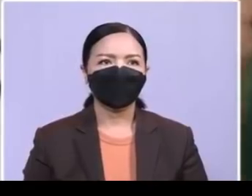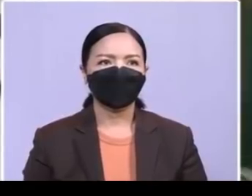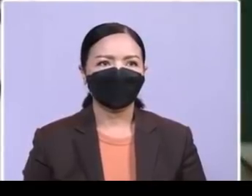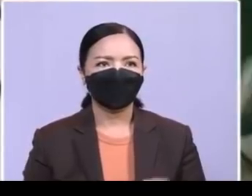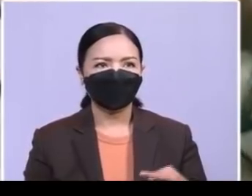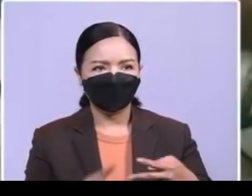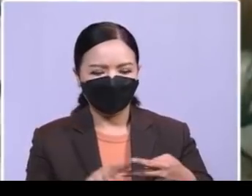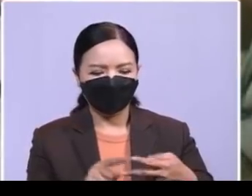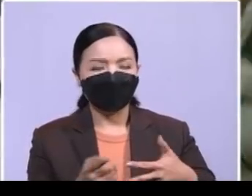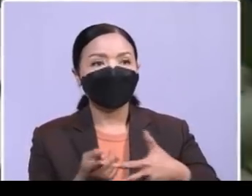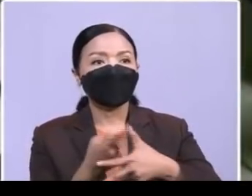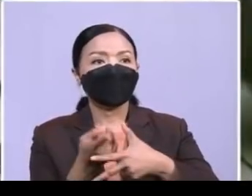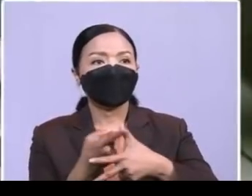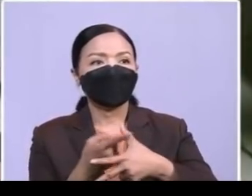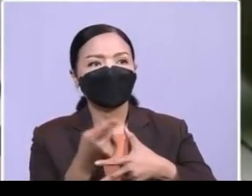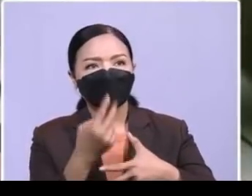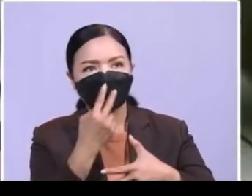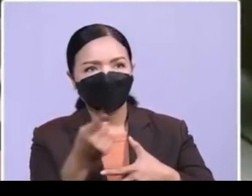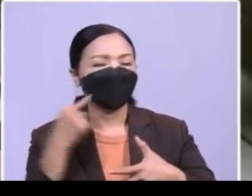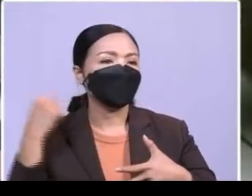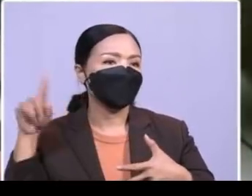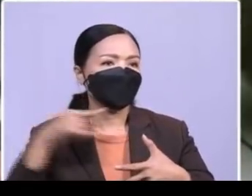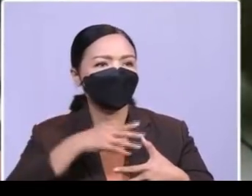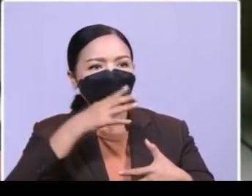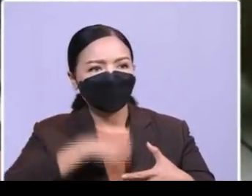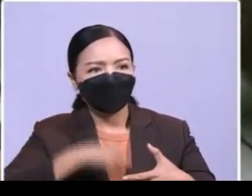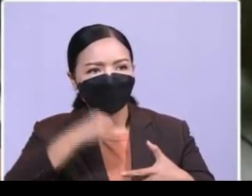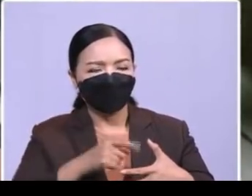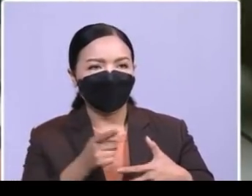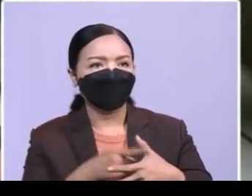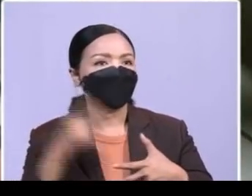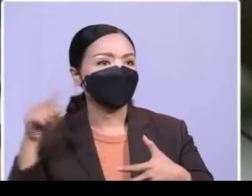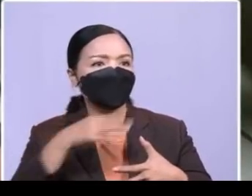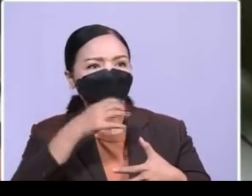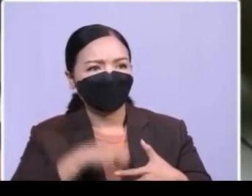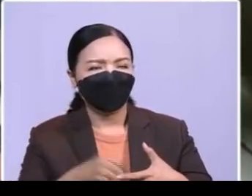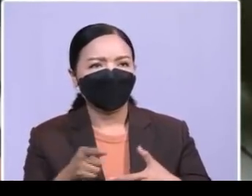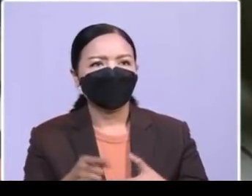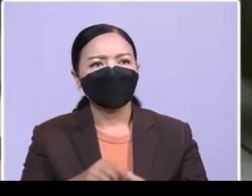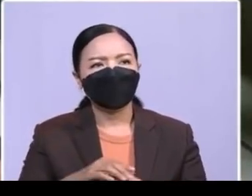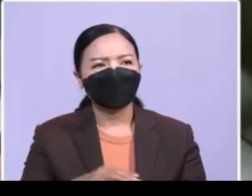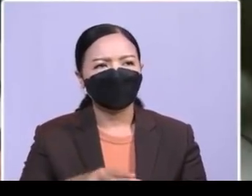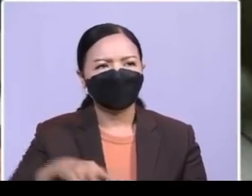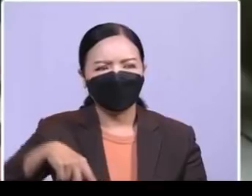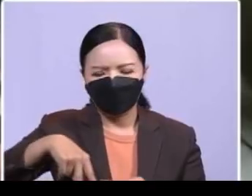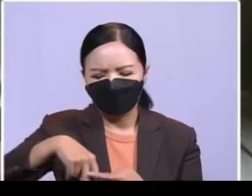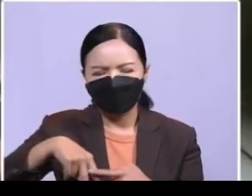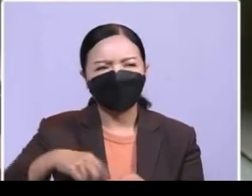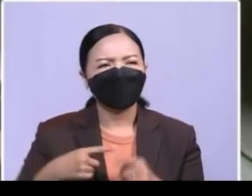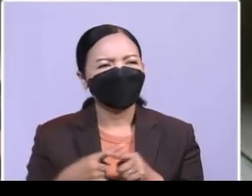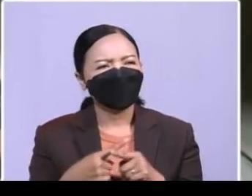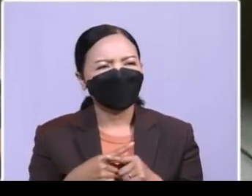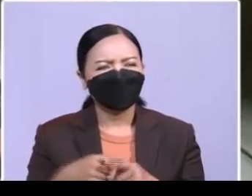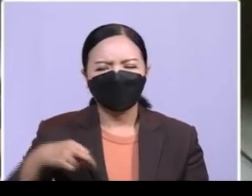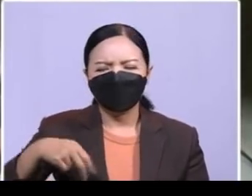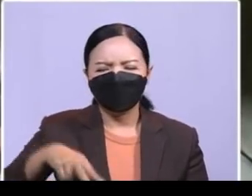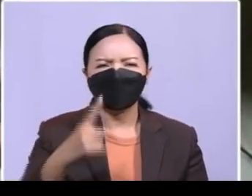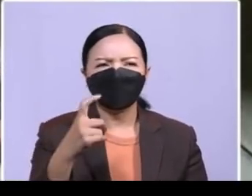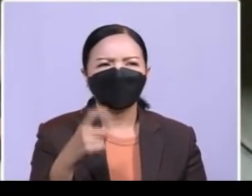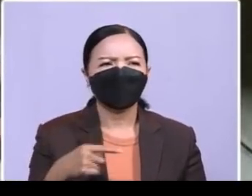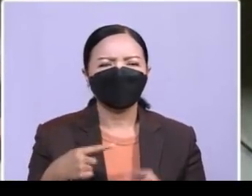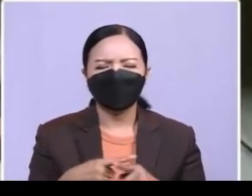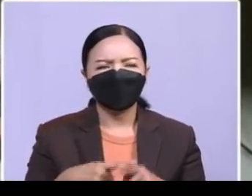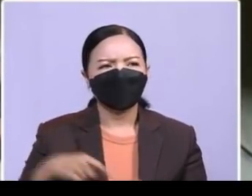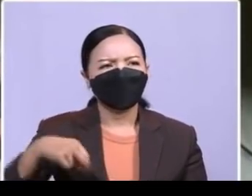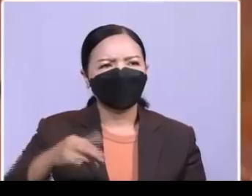ครับชั้น3เจอหญิงชราท่านหนึ่งมีอาการปวดขาเดินไม่ได้นี่คุณดูสภาพสิ